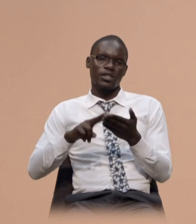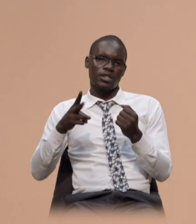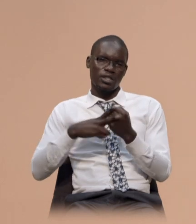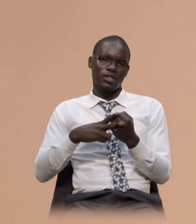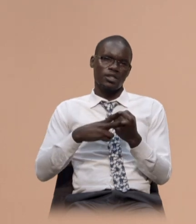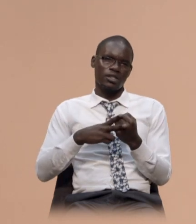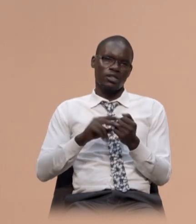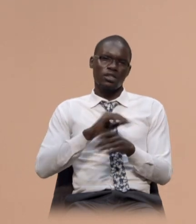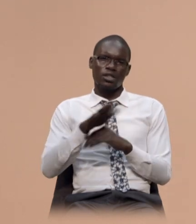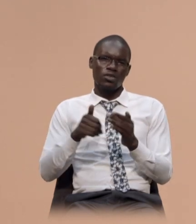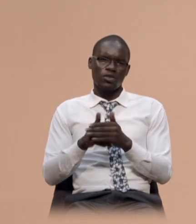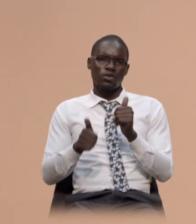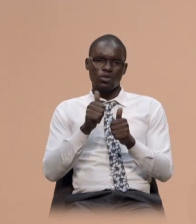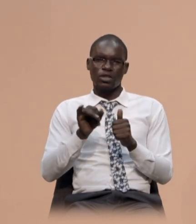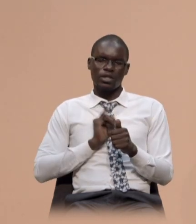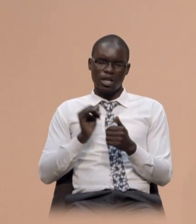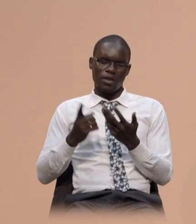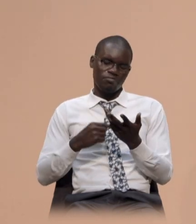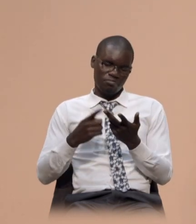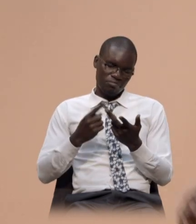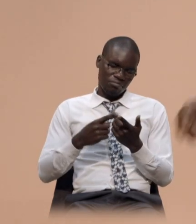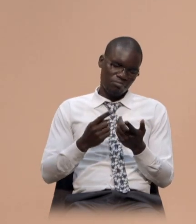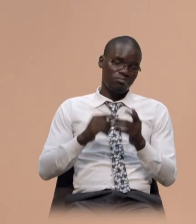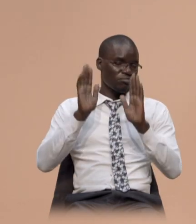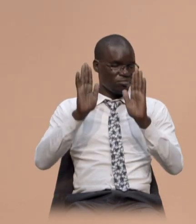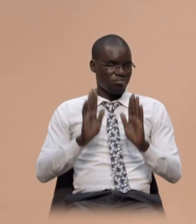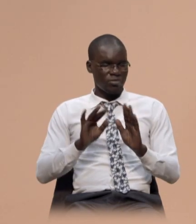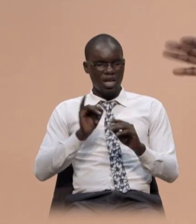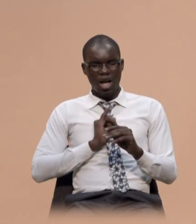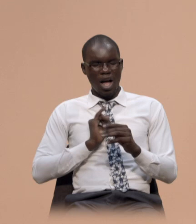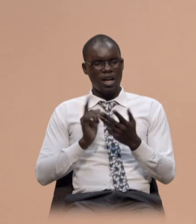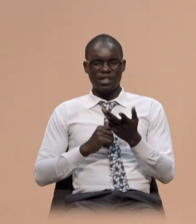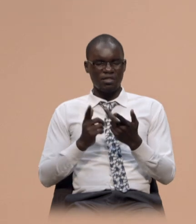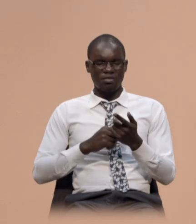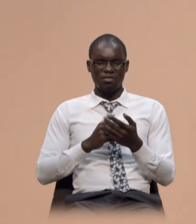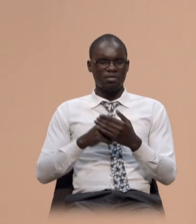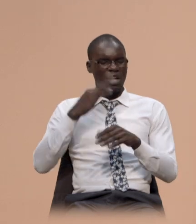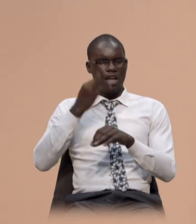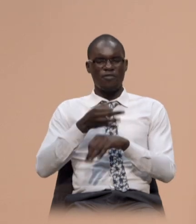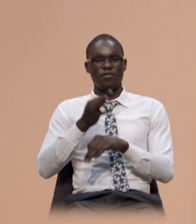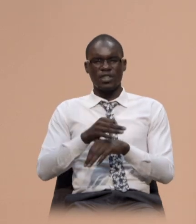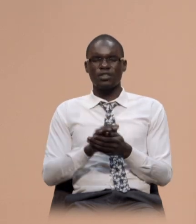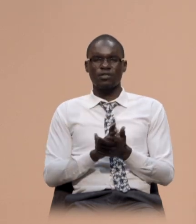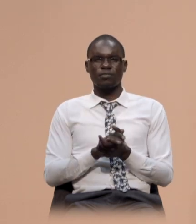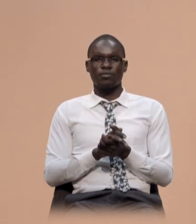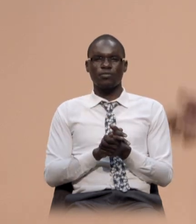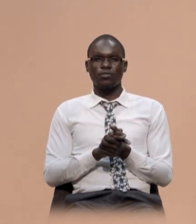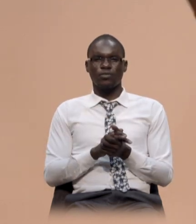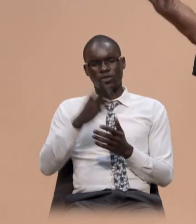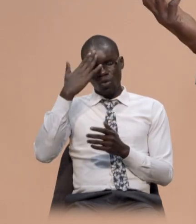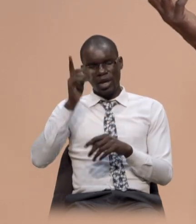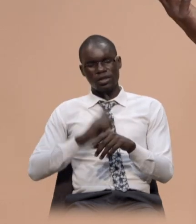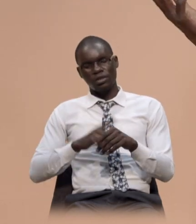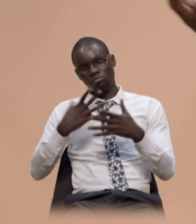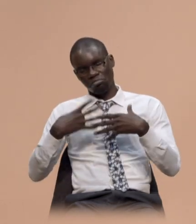anasema, yote niliyohesabu kuwa vya maana nilikuja kuvihesabu kuwa bure. Hivyo ndivyo Ayubu alivyohesabu mali yake. Mali